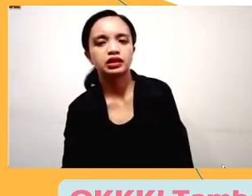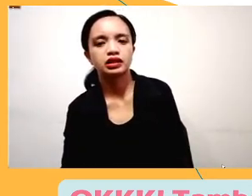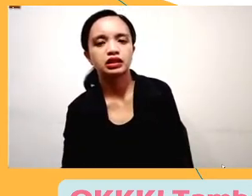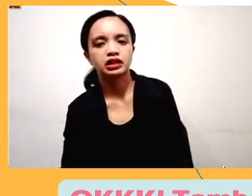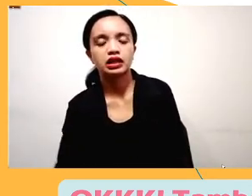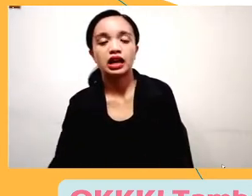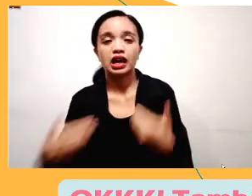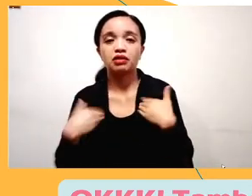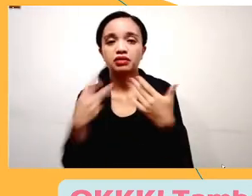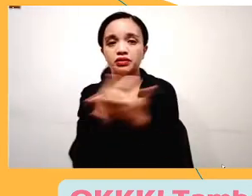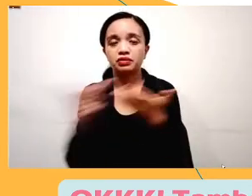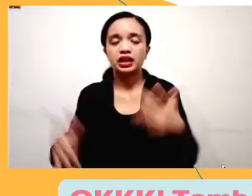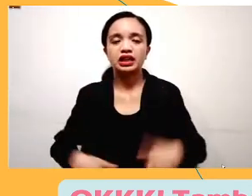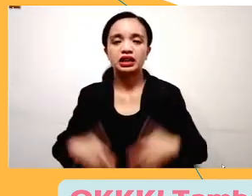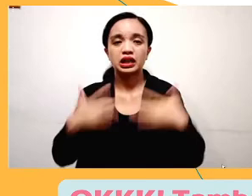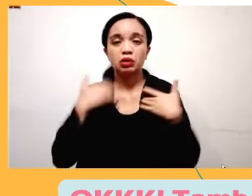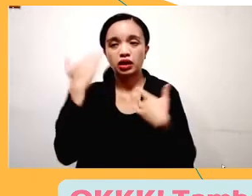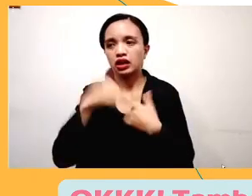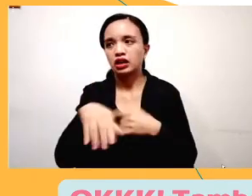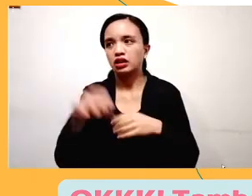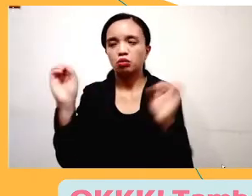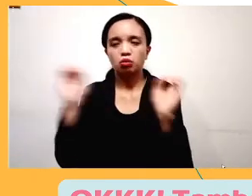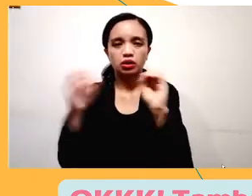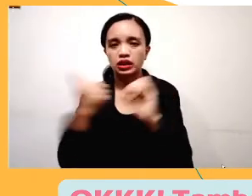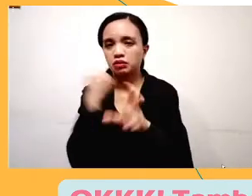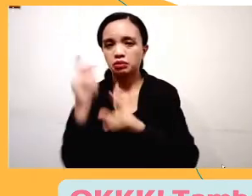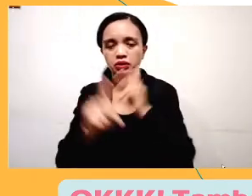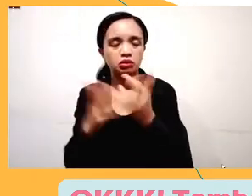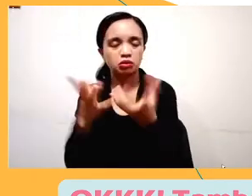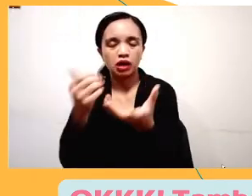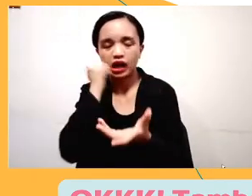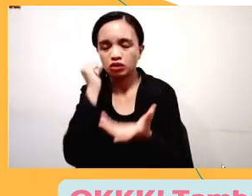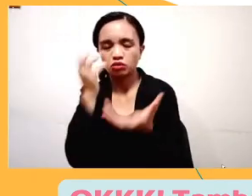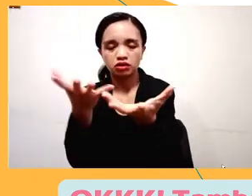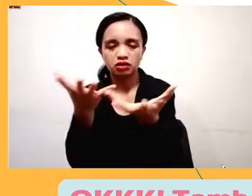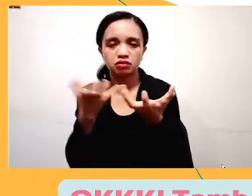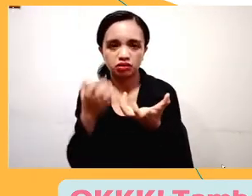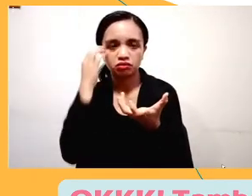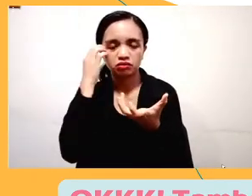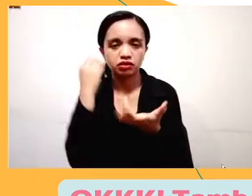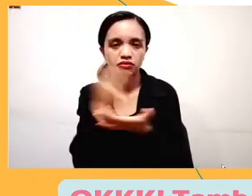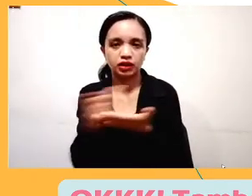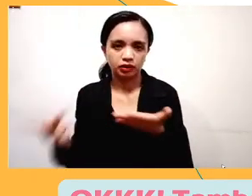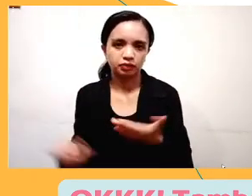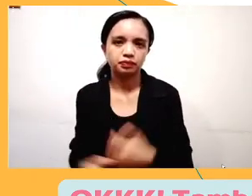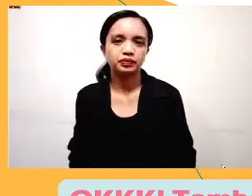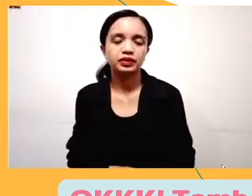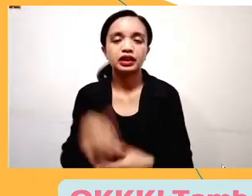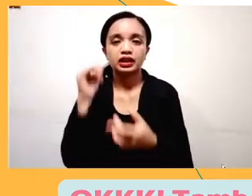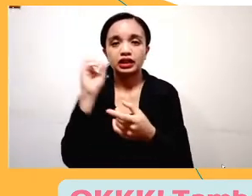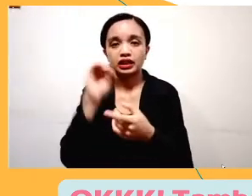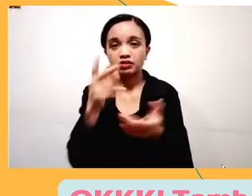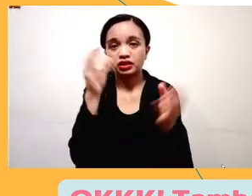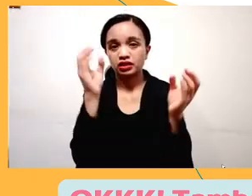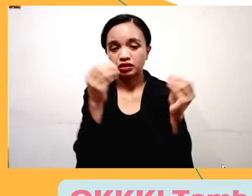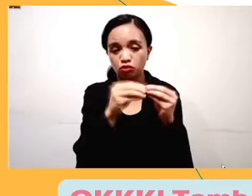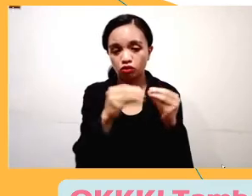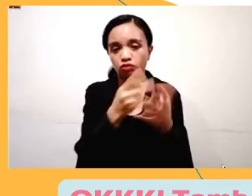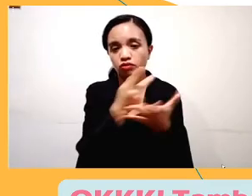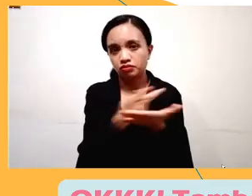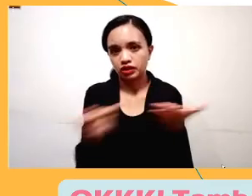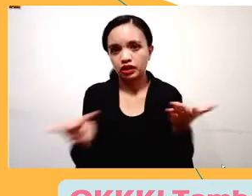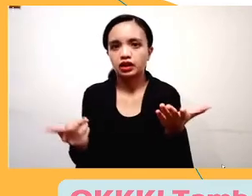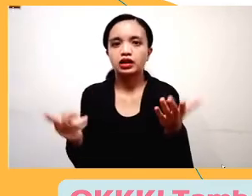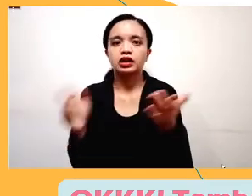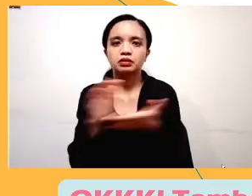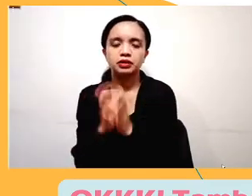nobody wants to fail. But remember, only in failure will you grow. So the more you fail, that's all right.